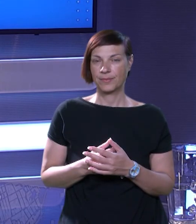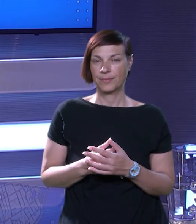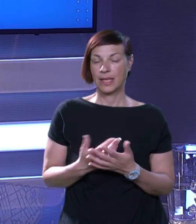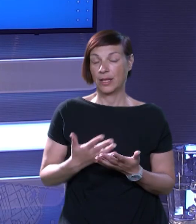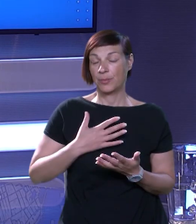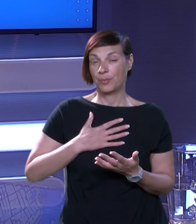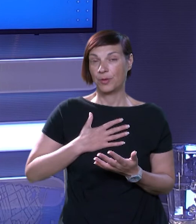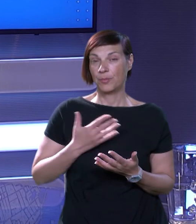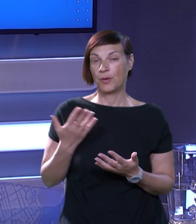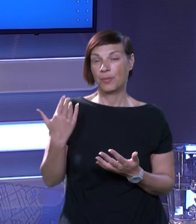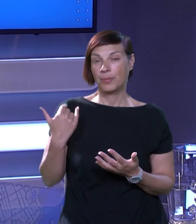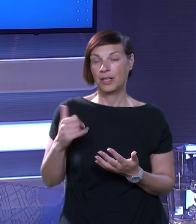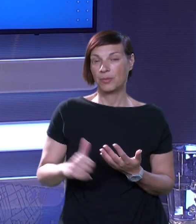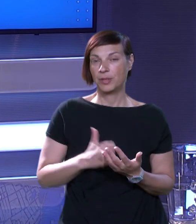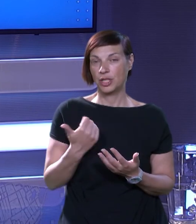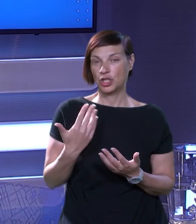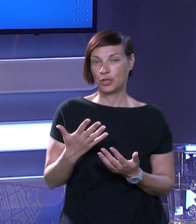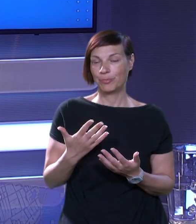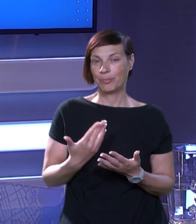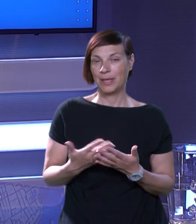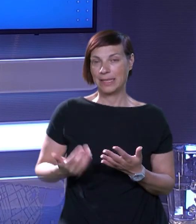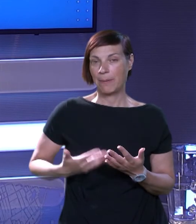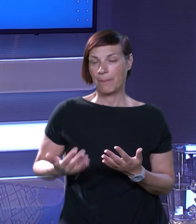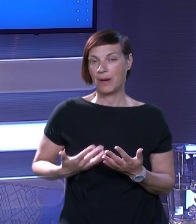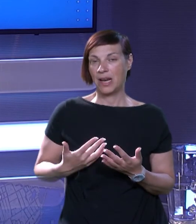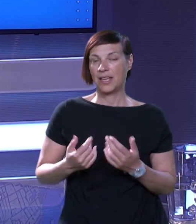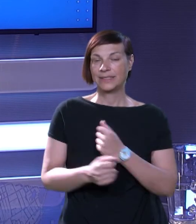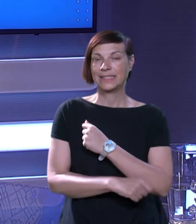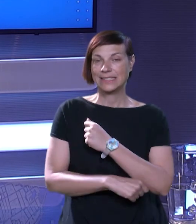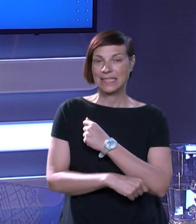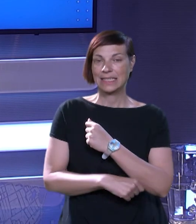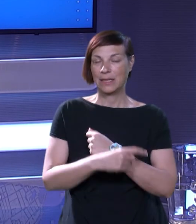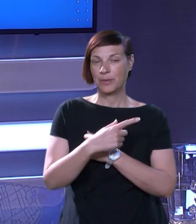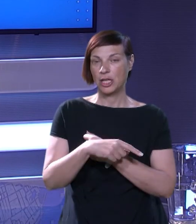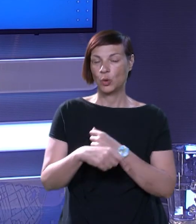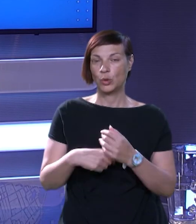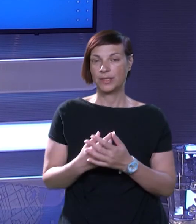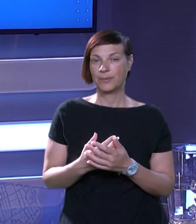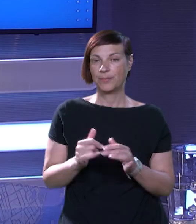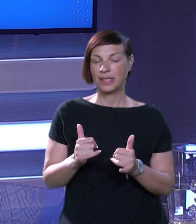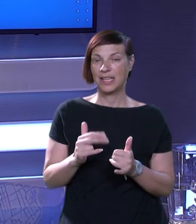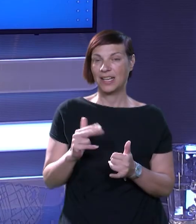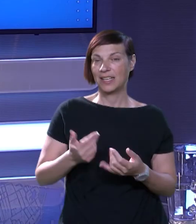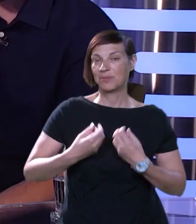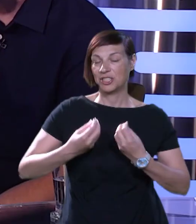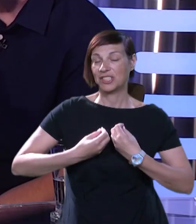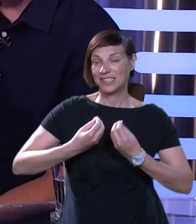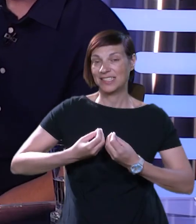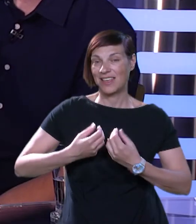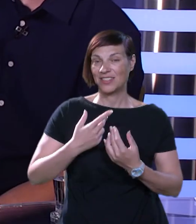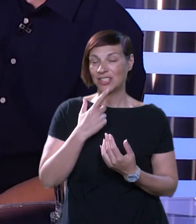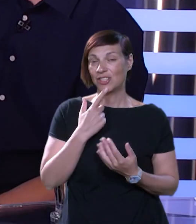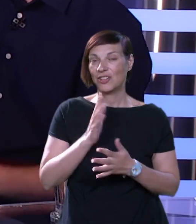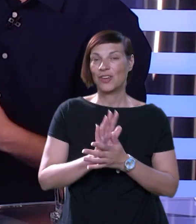tako da je po mom bilo bi još 5 baš mladih s akademije unutra. Je li imaš neki savjet možda